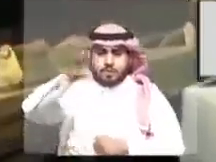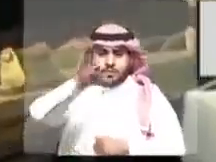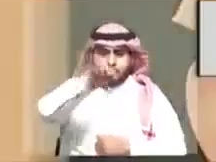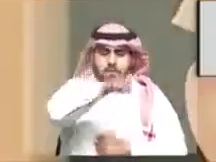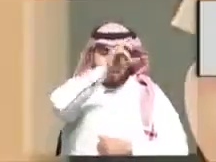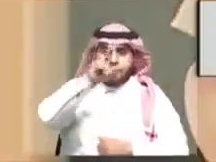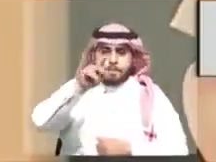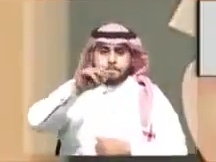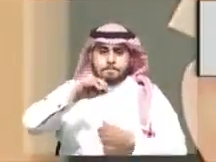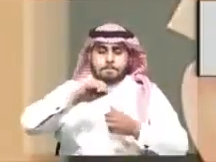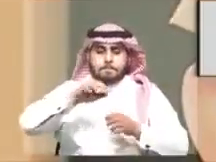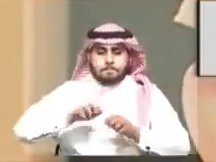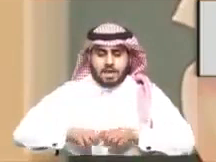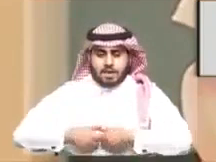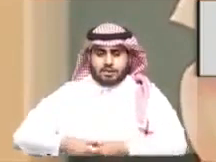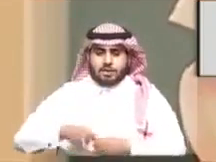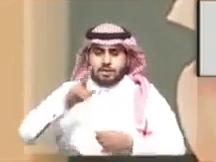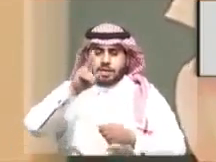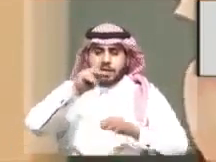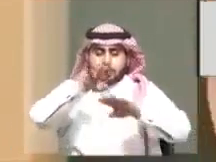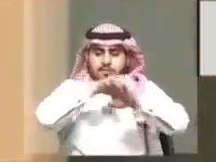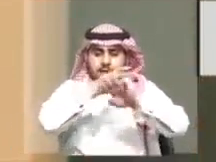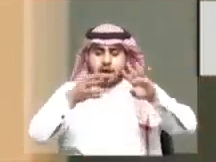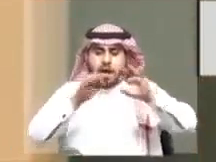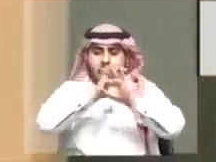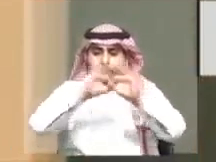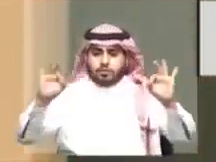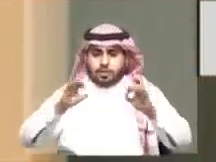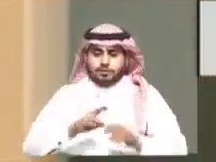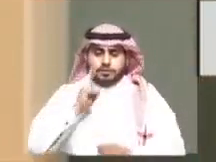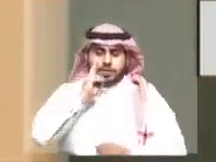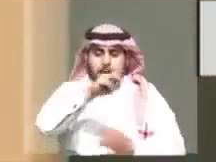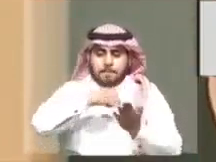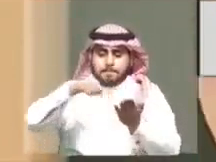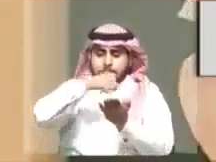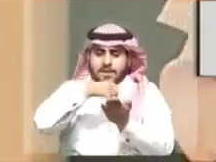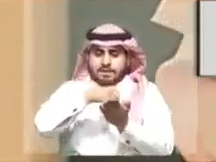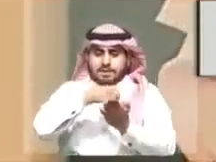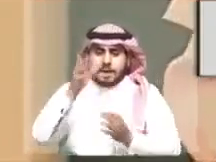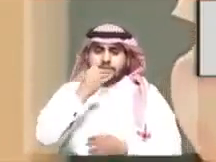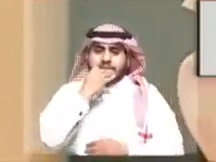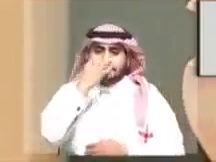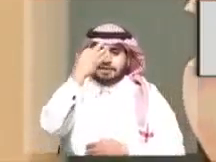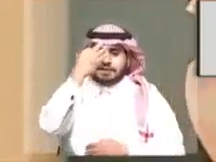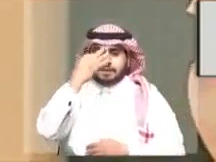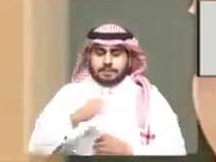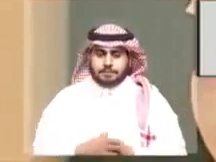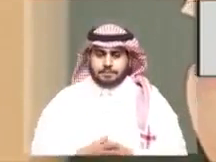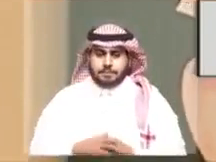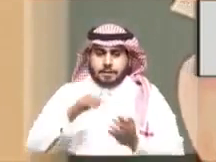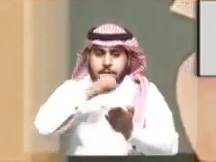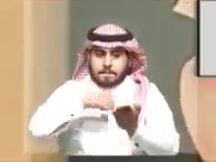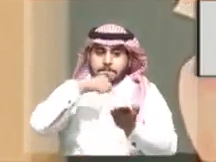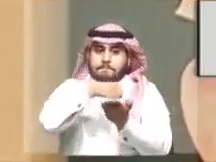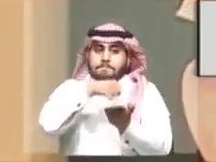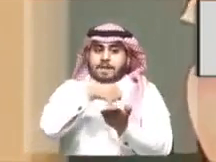وبنغلاديش. إحصاءات عامة عن المركز منذ إنشائه، في خلال 3 سنوات فقط